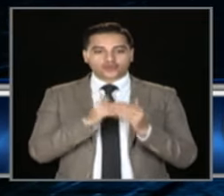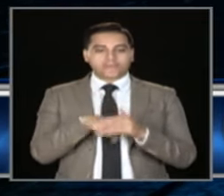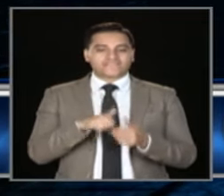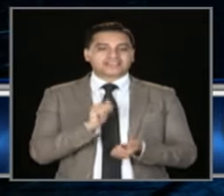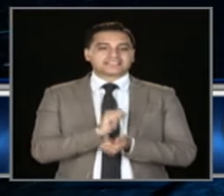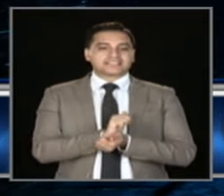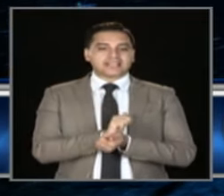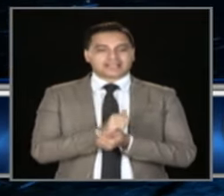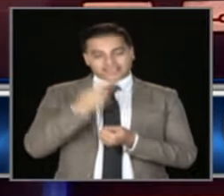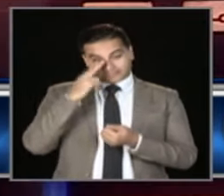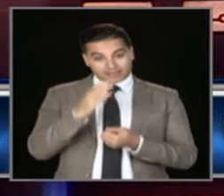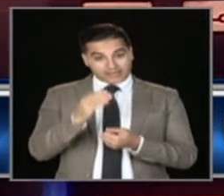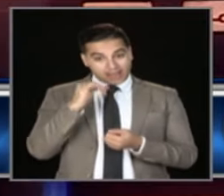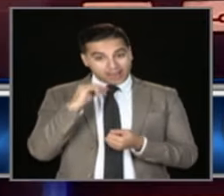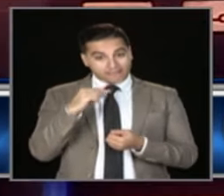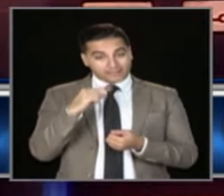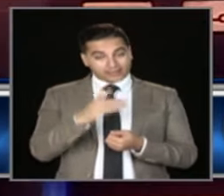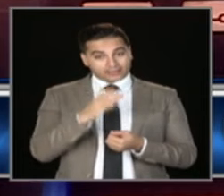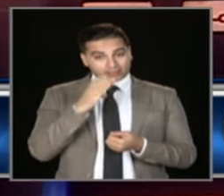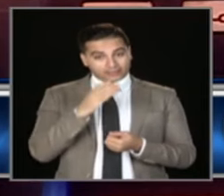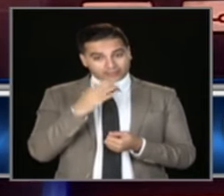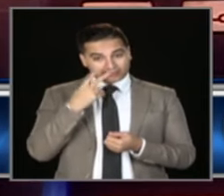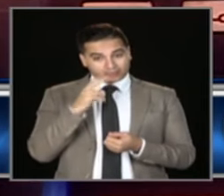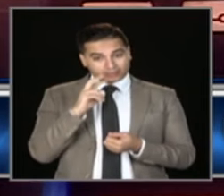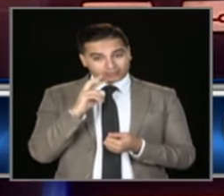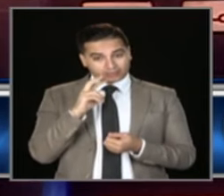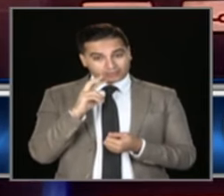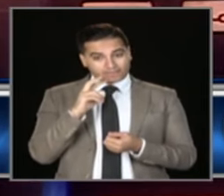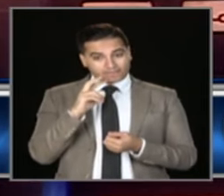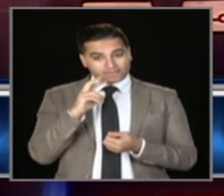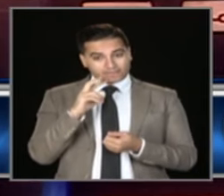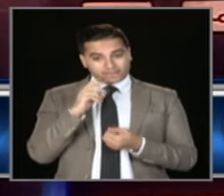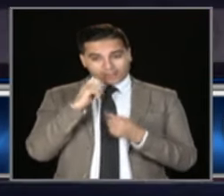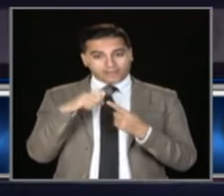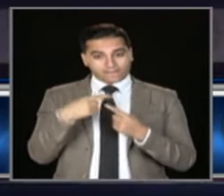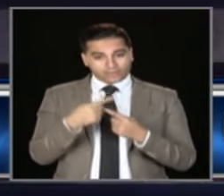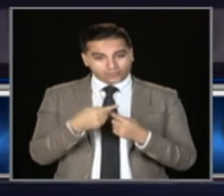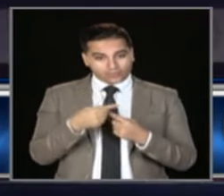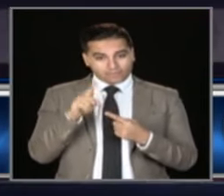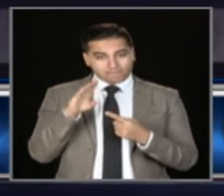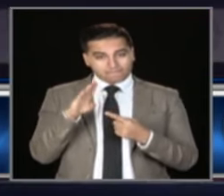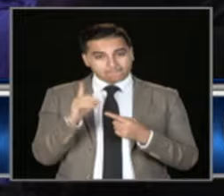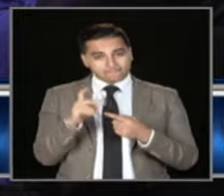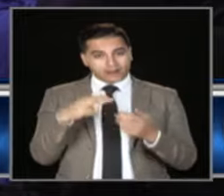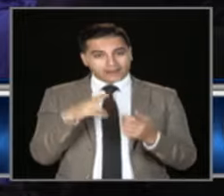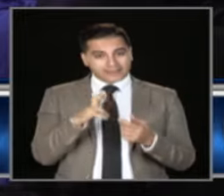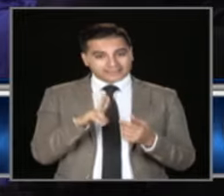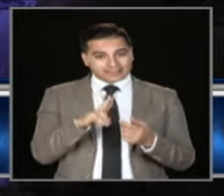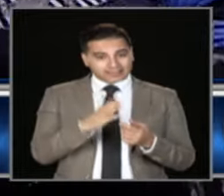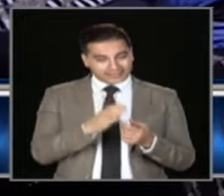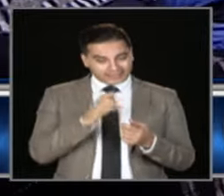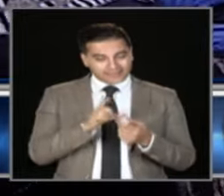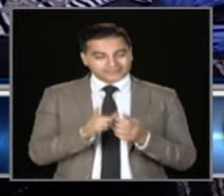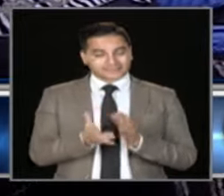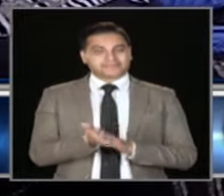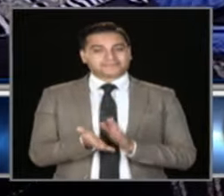هو احمد سمير اجابتك ابو بكر عزت ابو بكر عزت اجابه